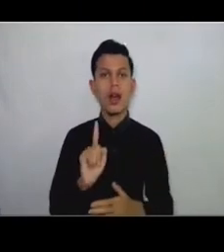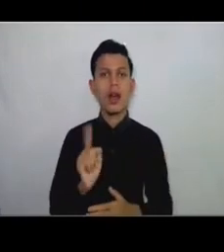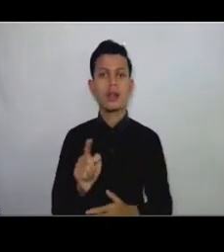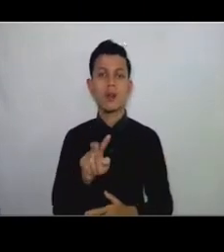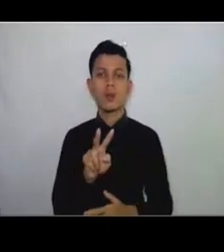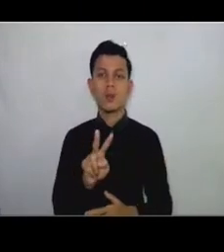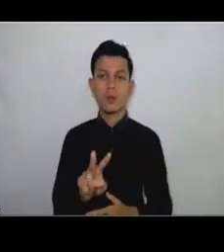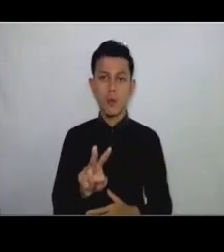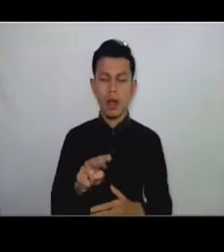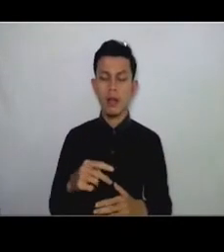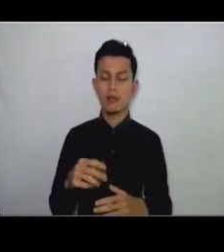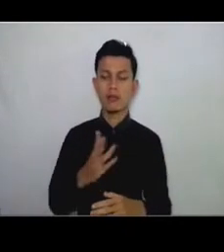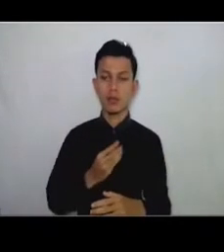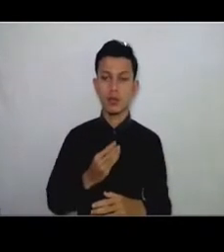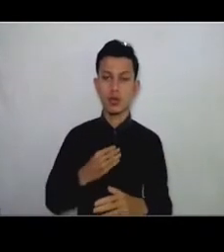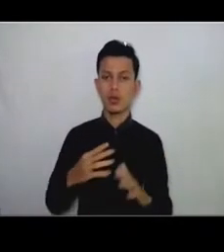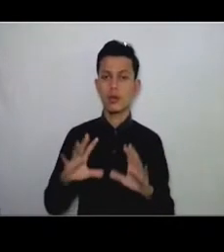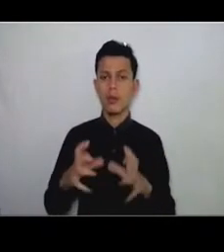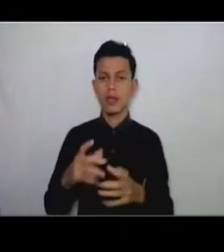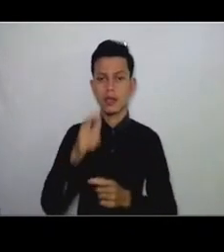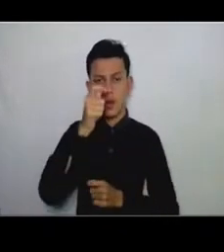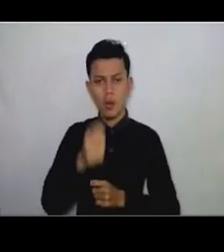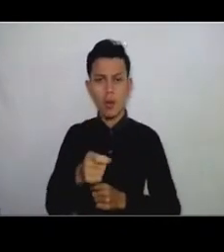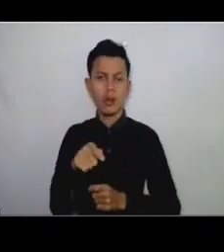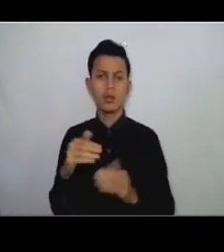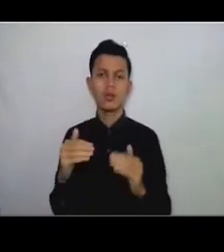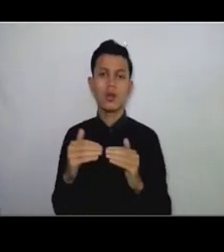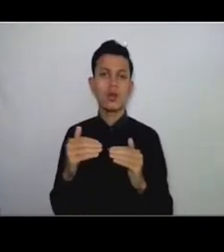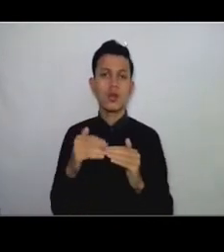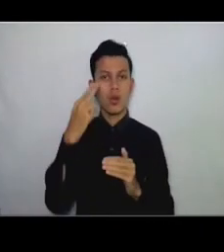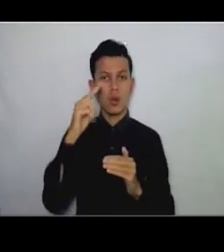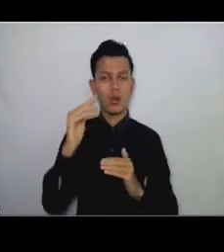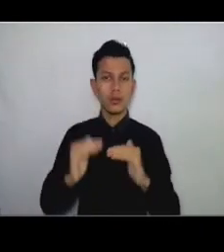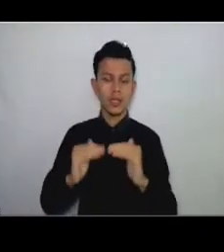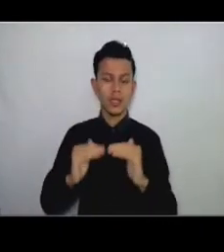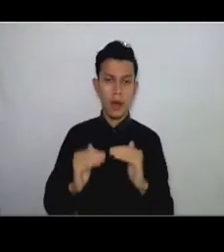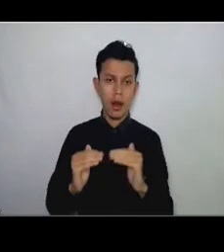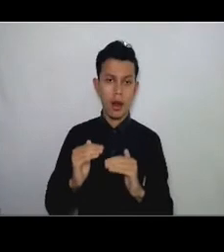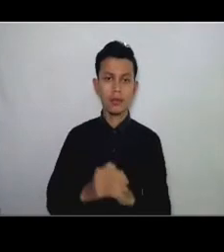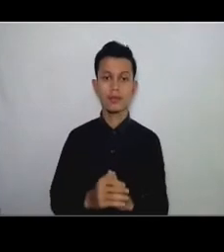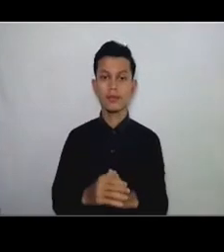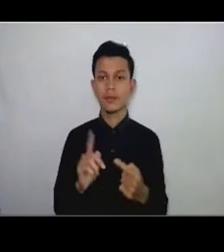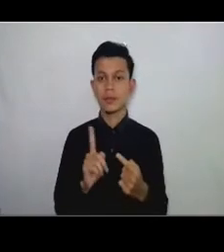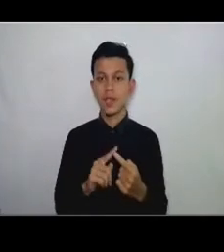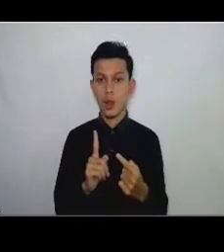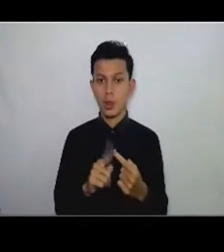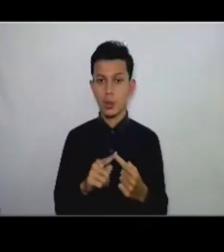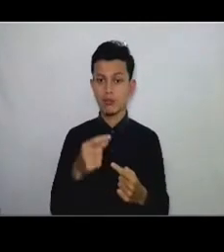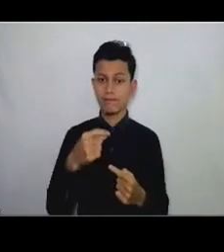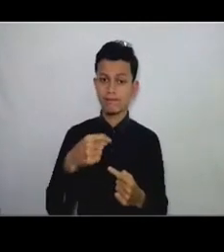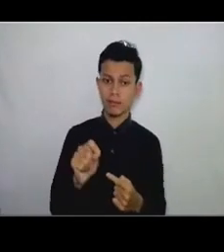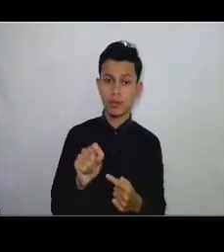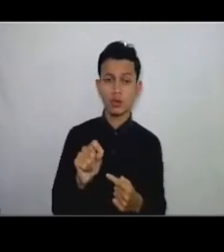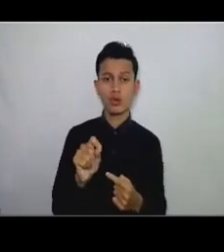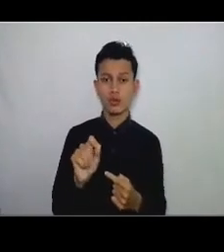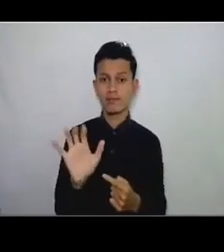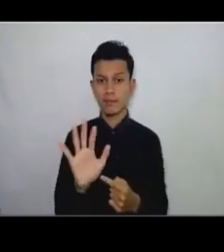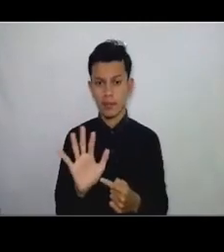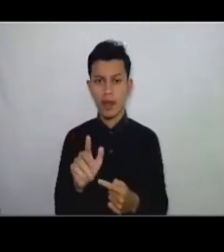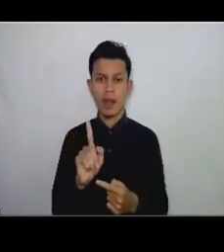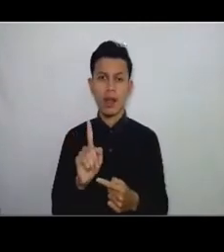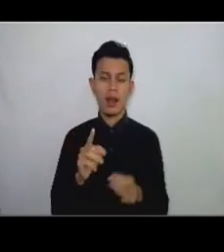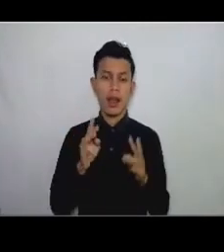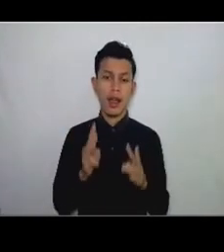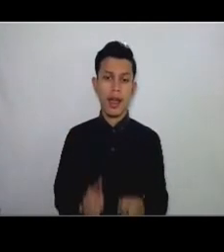majelis kehormat dipandang relevan untuk dipertimbangkan yaitu satu Apakah benar terdapat pelanggaran kode